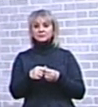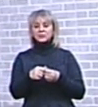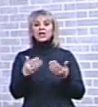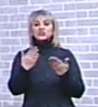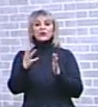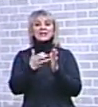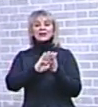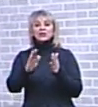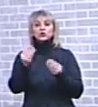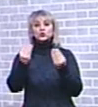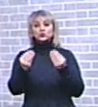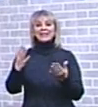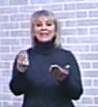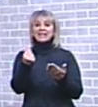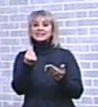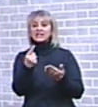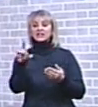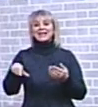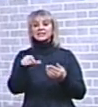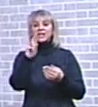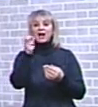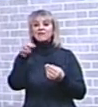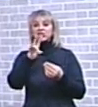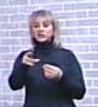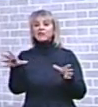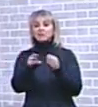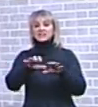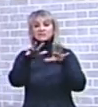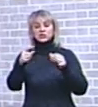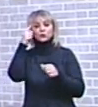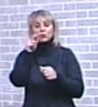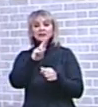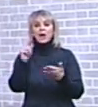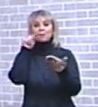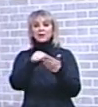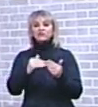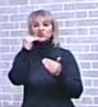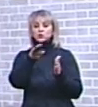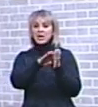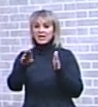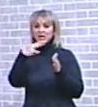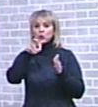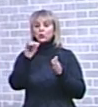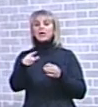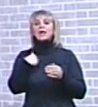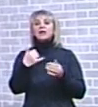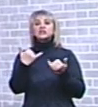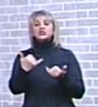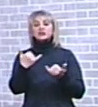Чего не хватает – шуток или денег? Донские КВНщики вместе с властями думают, как попасть в высшую лигу. Мы